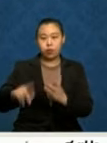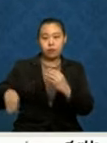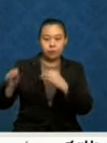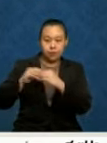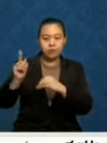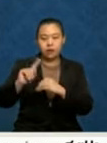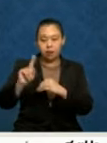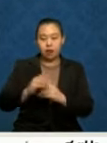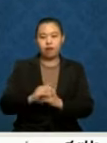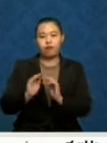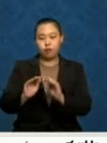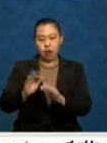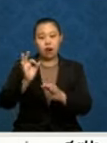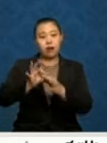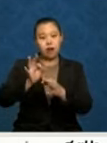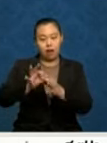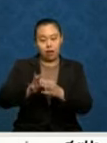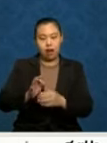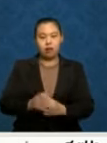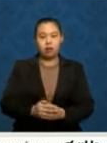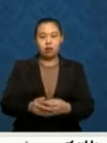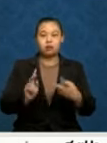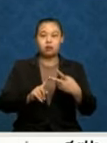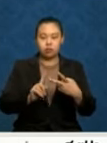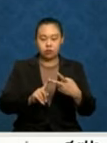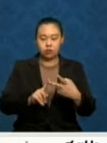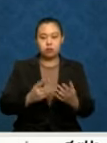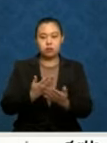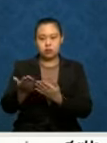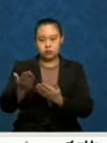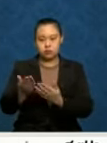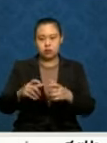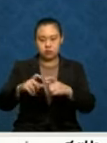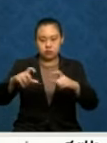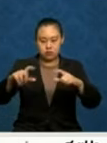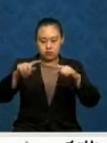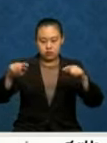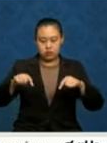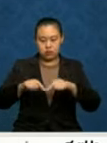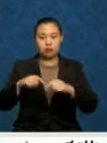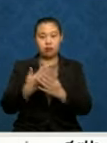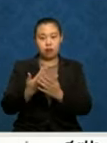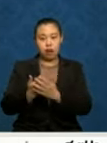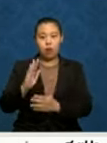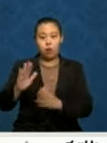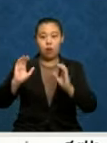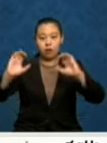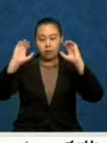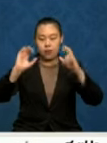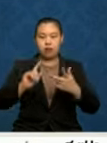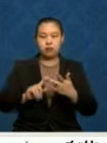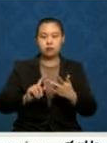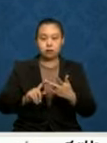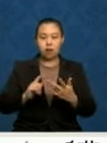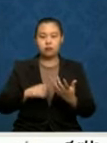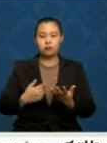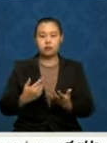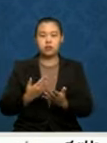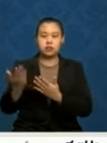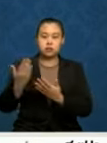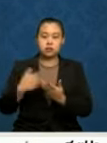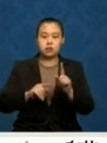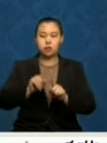จกรณีที่2ซื้อพันธบัตรรัฐบาลกรณีที่3ซื้อตราสารการเงินตามที่คณะกรรมการเห็นชอบกรณีที่